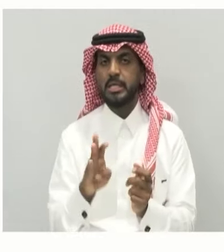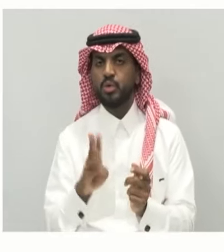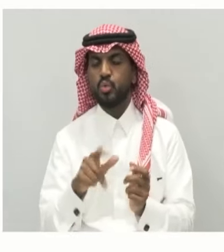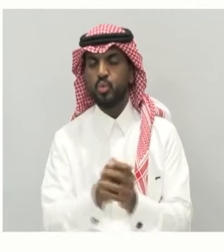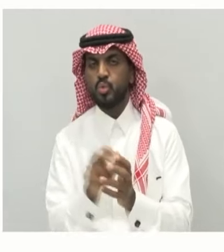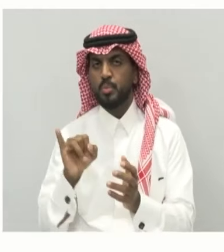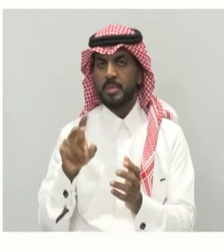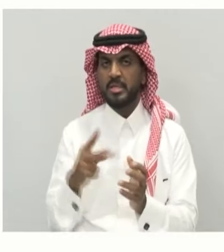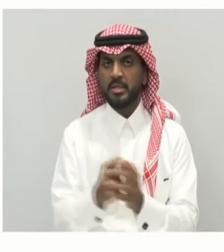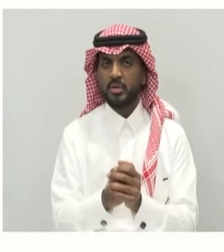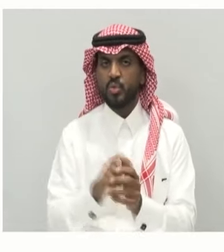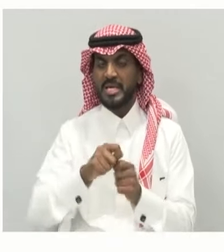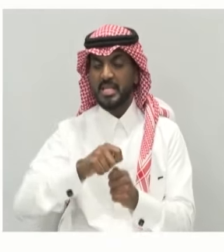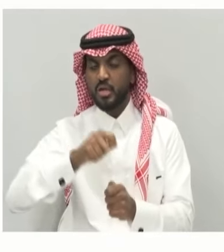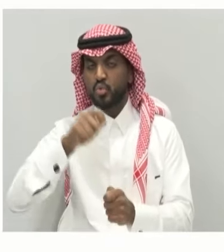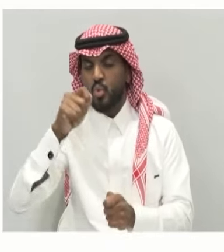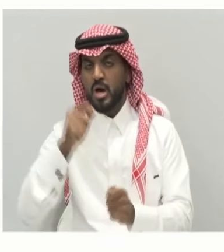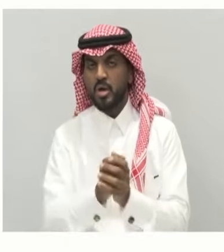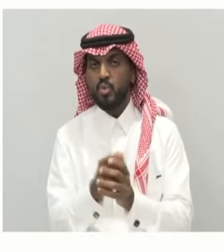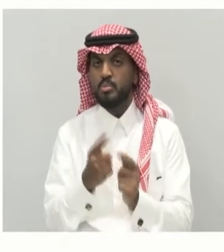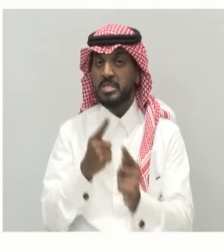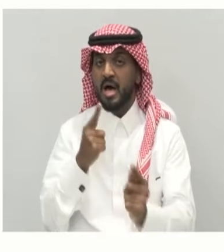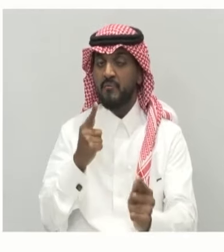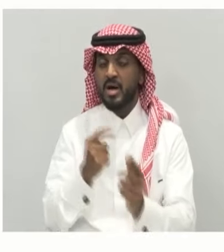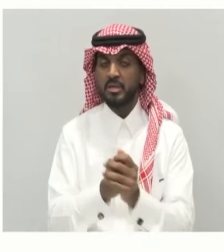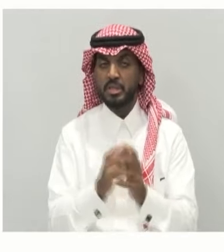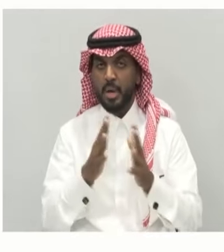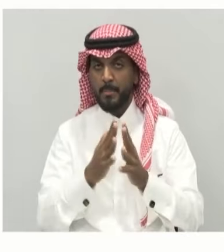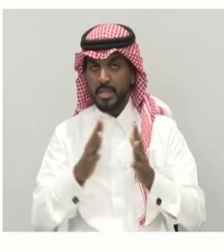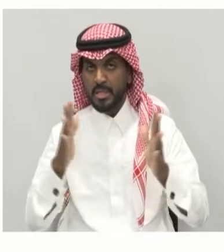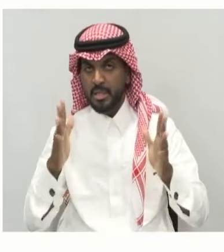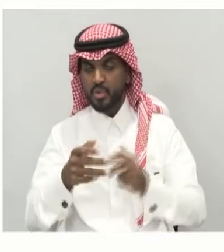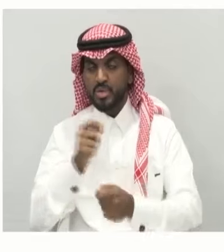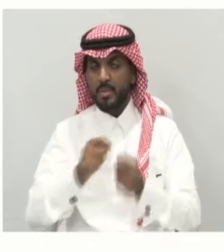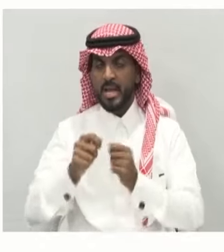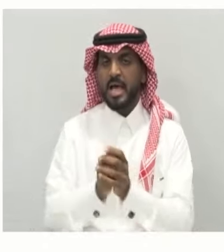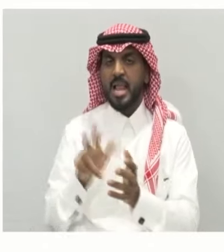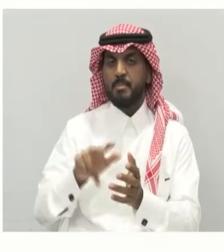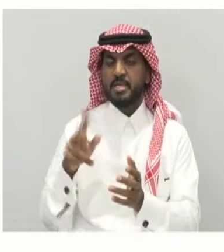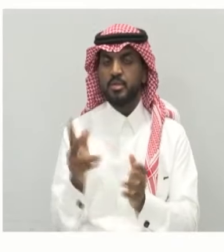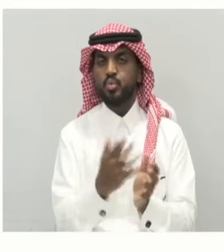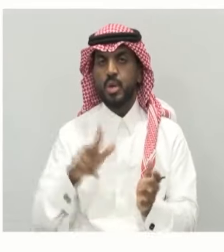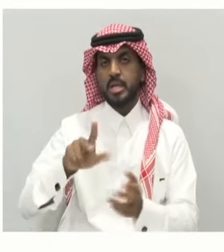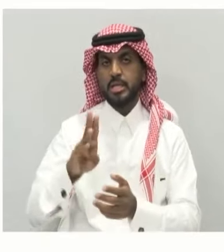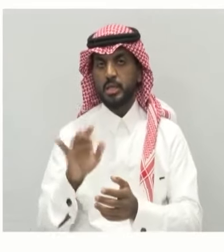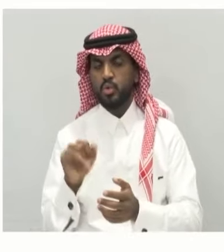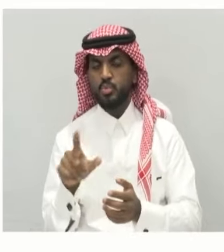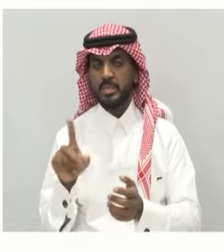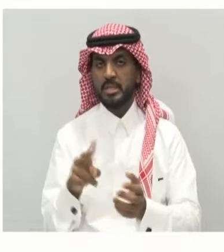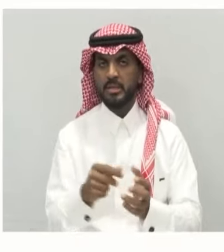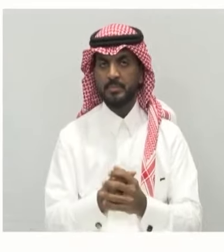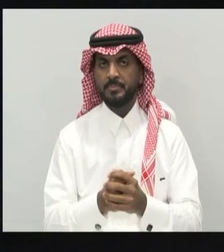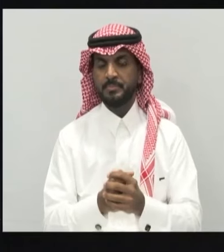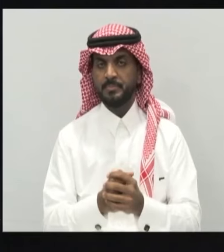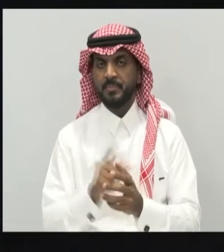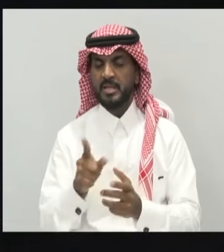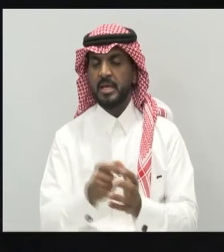ولقياس الاطوال والمسافات الكبيره يستعمل المتر والكيلومتر اذا يا